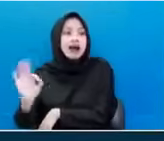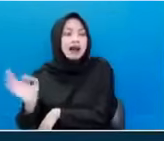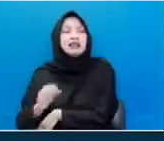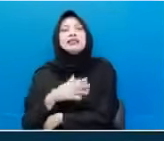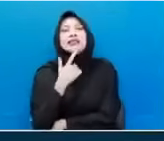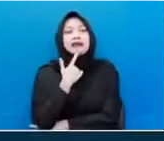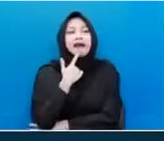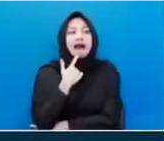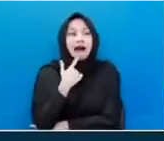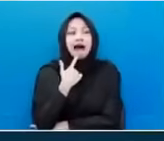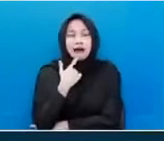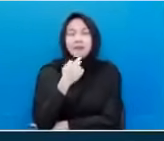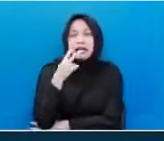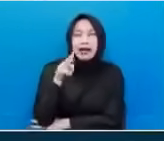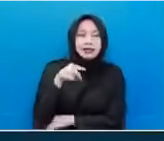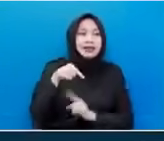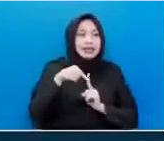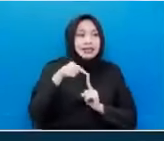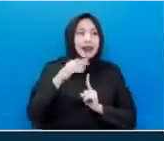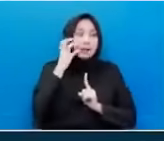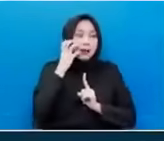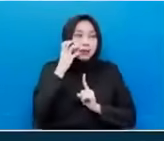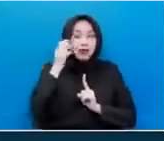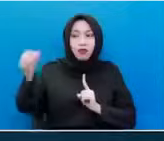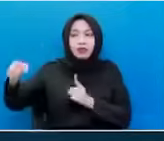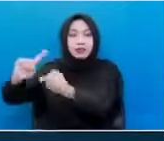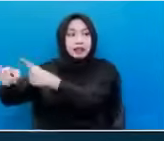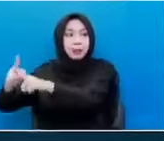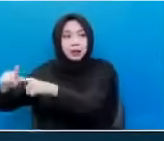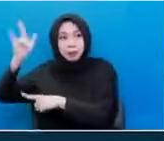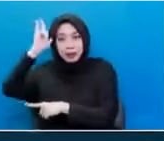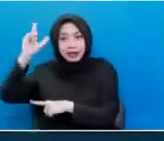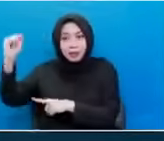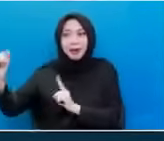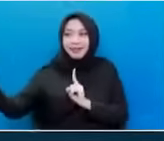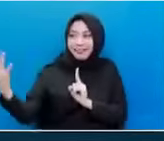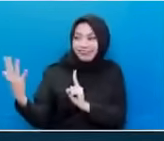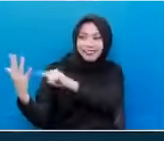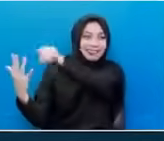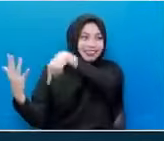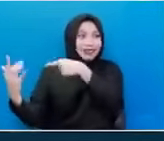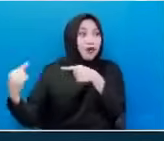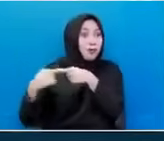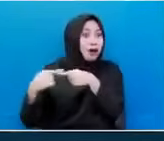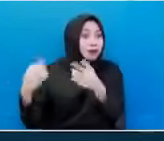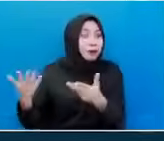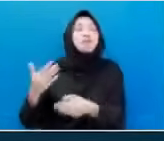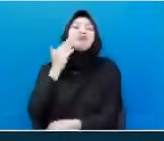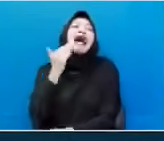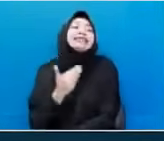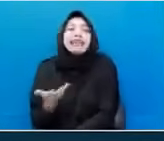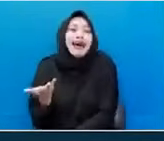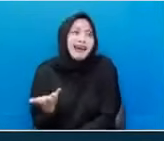ginilah no hard feeling Kalau Pak Prabowo teman-teman Ped perjuangan dengan Pak Prabowo jadi dalaman biasa ya betul